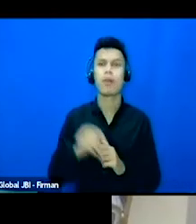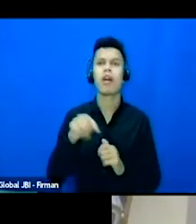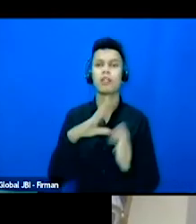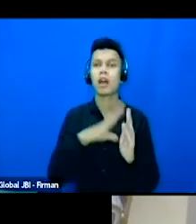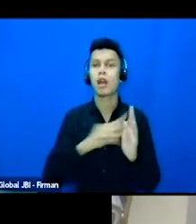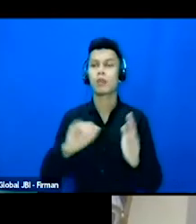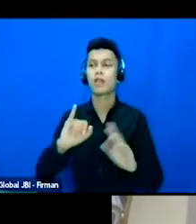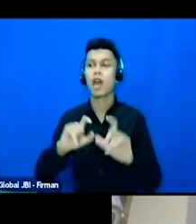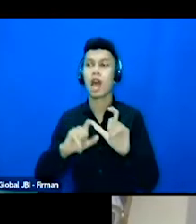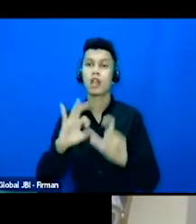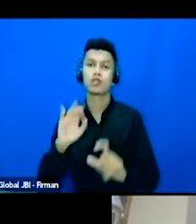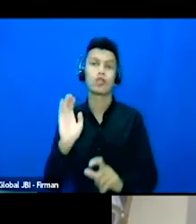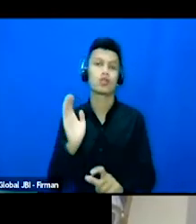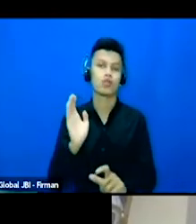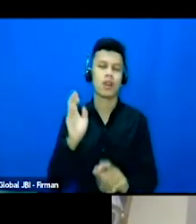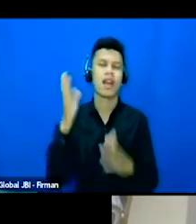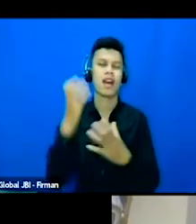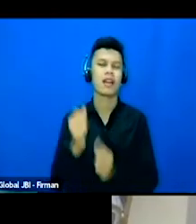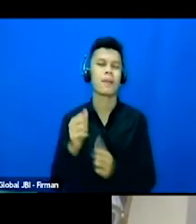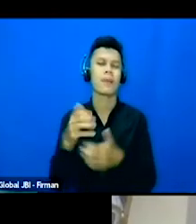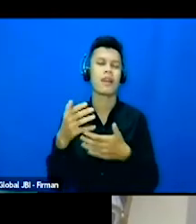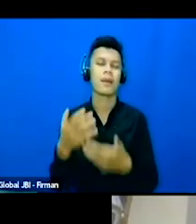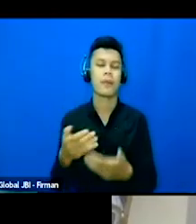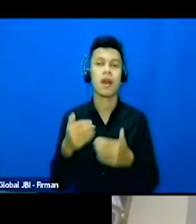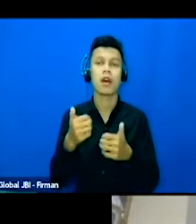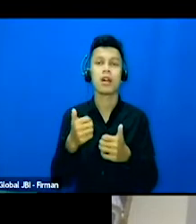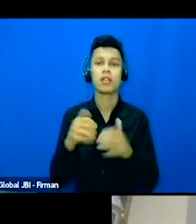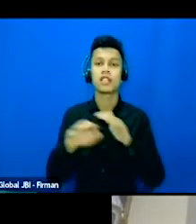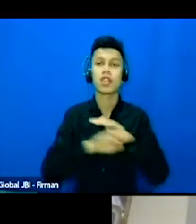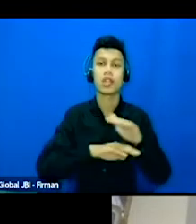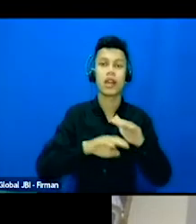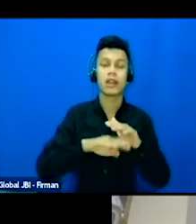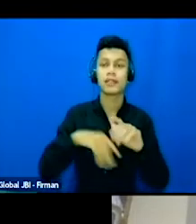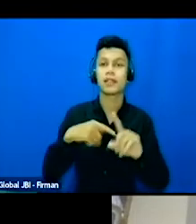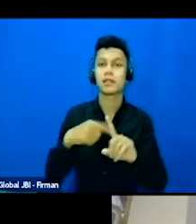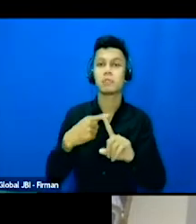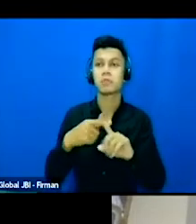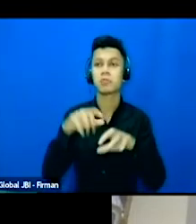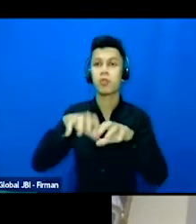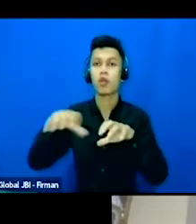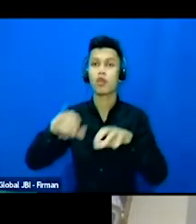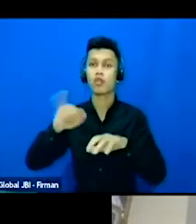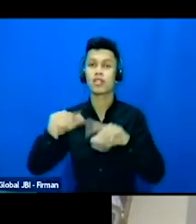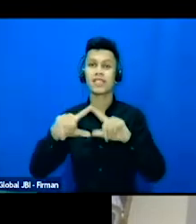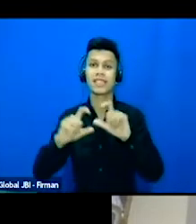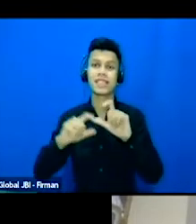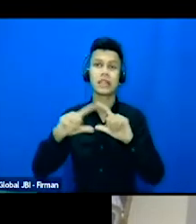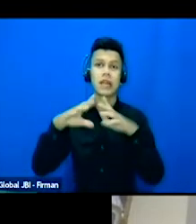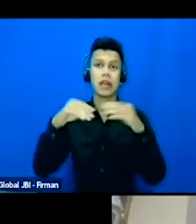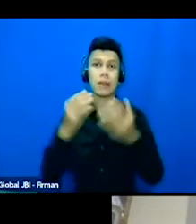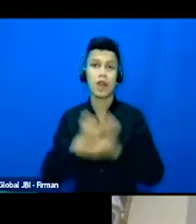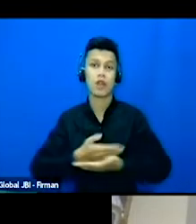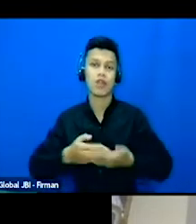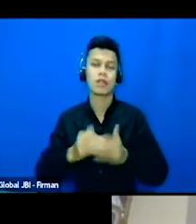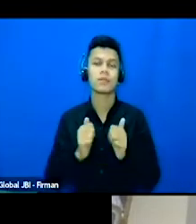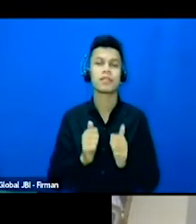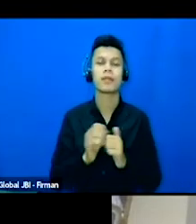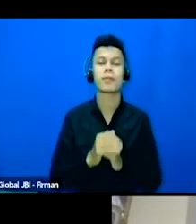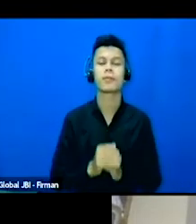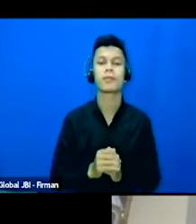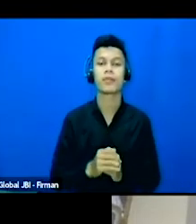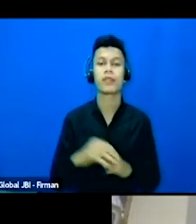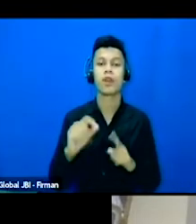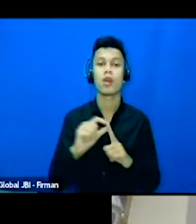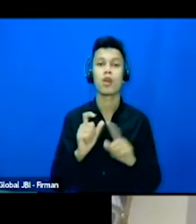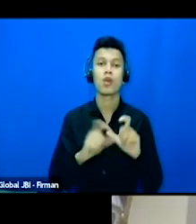harapannya bisa untuk menegaskan standarisasi dari produk-produk dan jasa yang ramah lingkungan tersebut dan di puspas